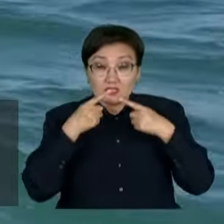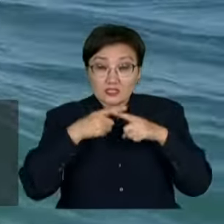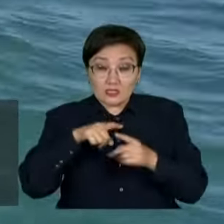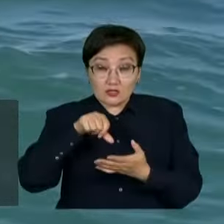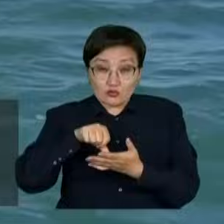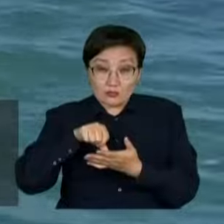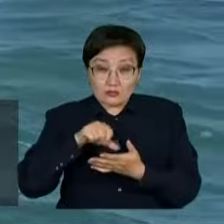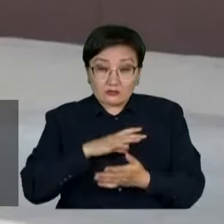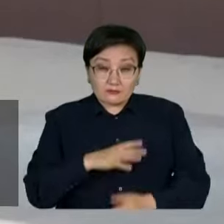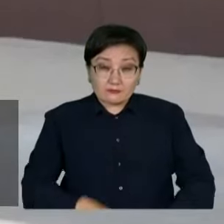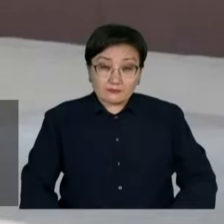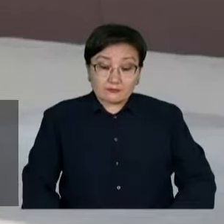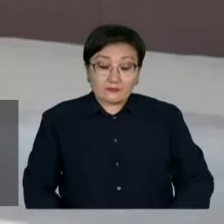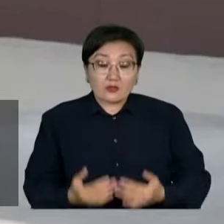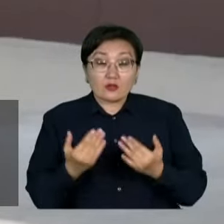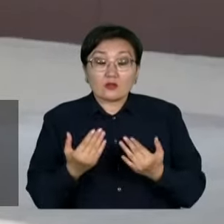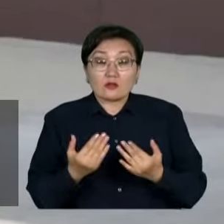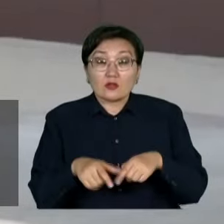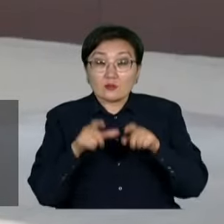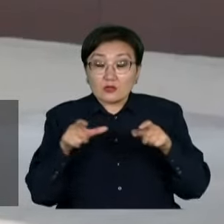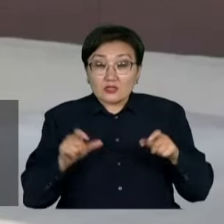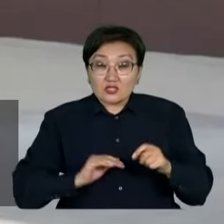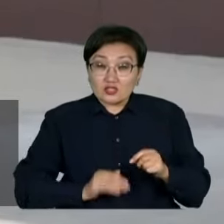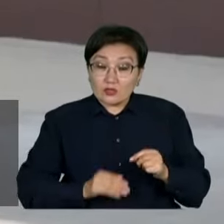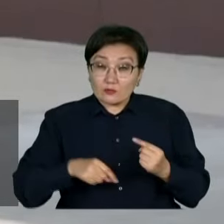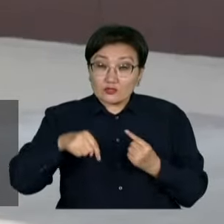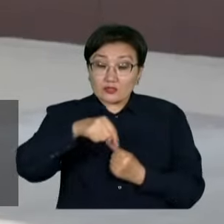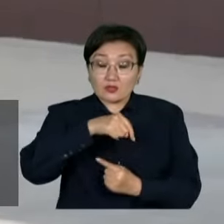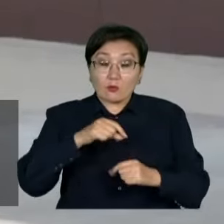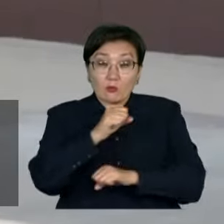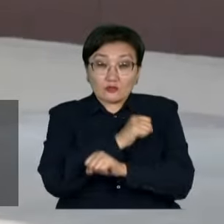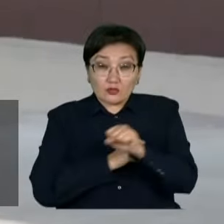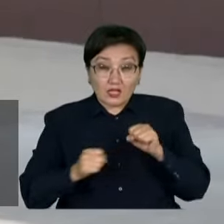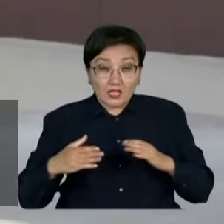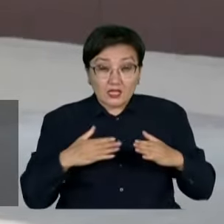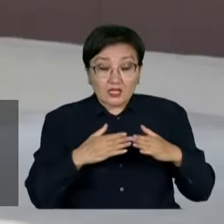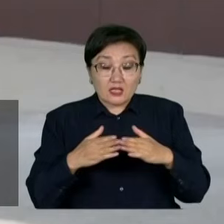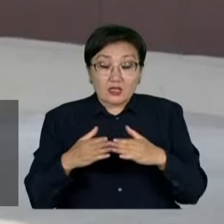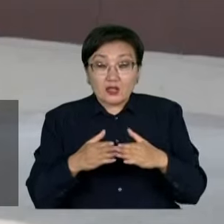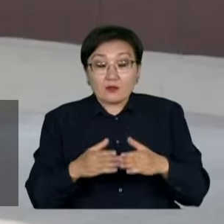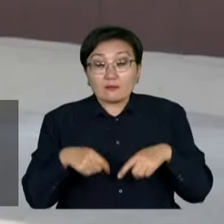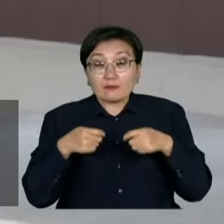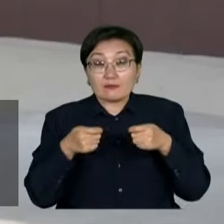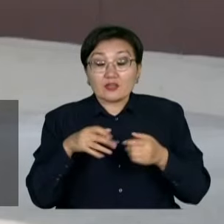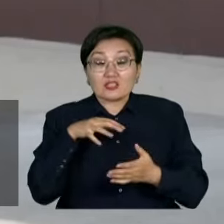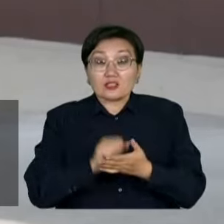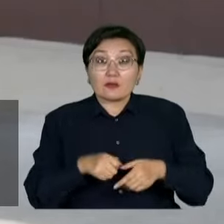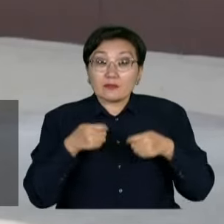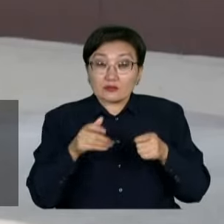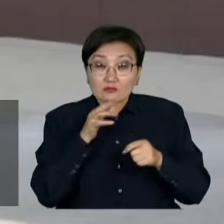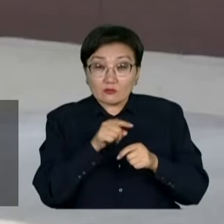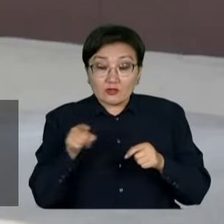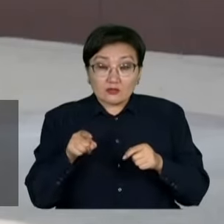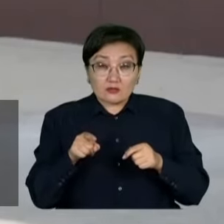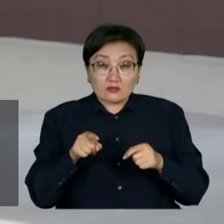жұмылдырылды. Оларға жалпы жеке кәсіпкермен катамаран бірге берілген кезде